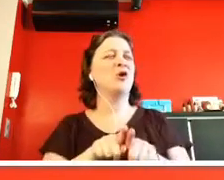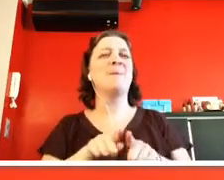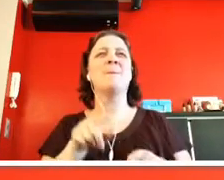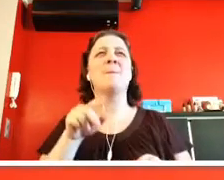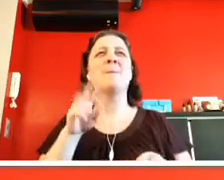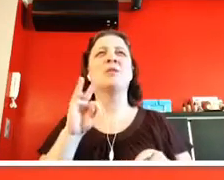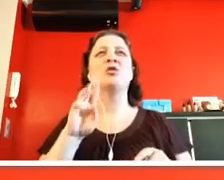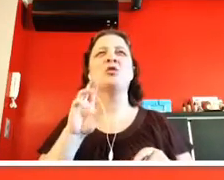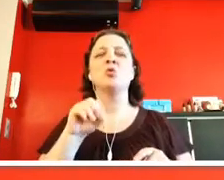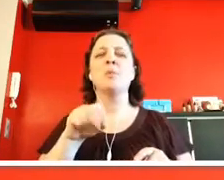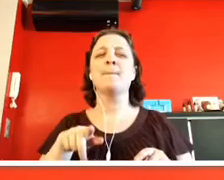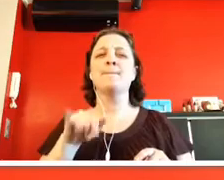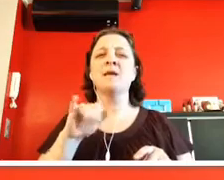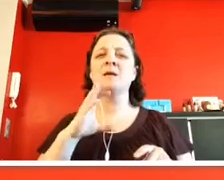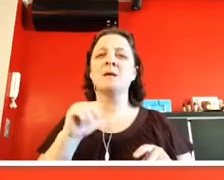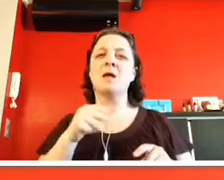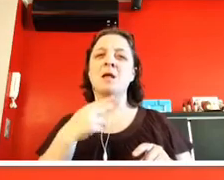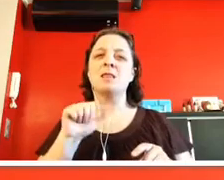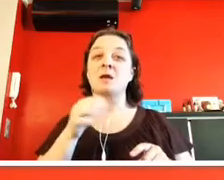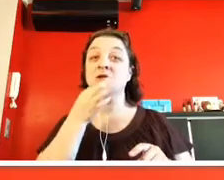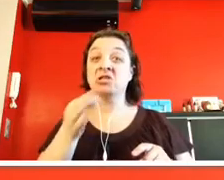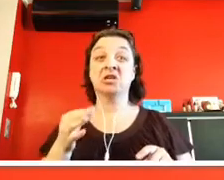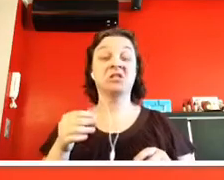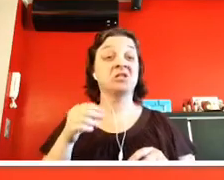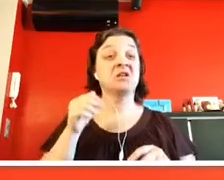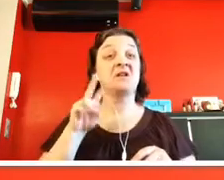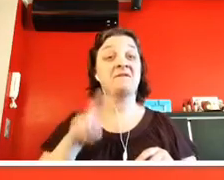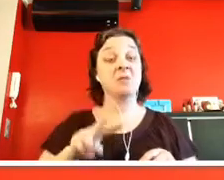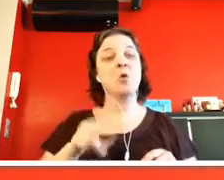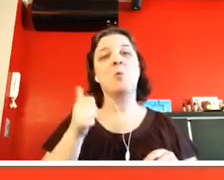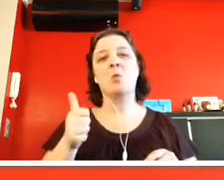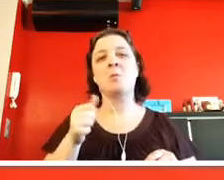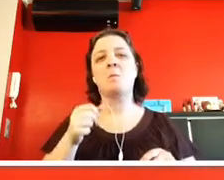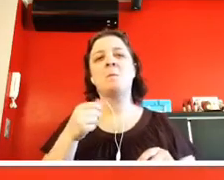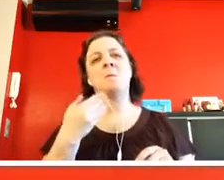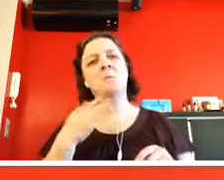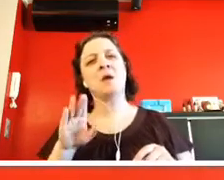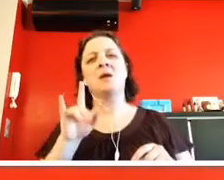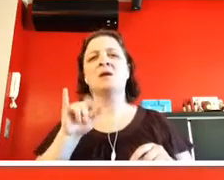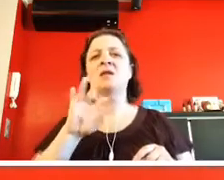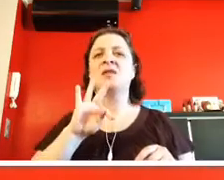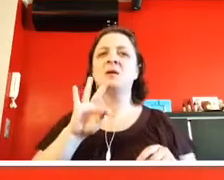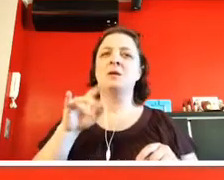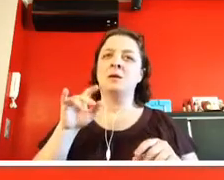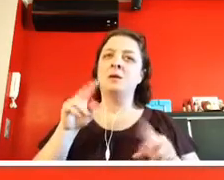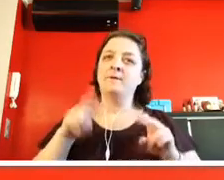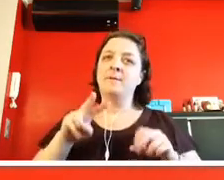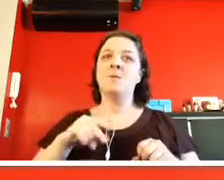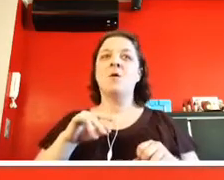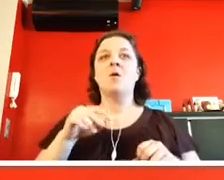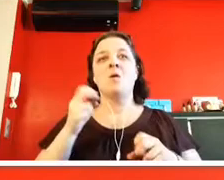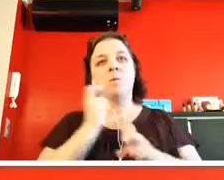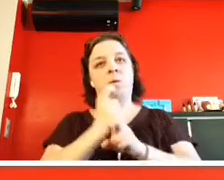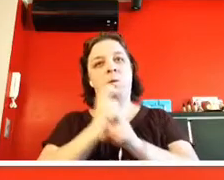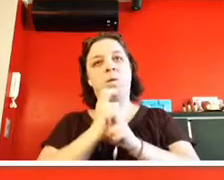vraiment un peu comme un Tropicana, je dirais. C'est vraiment délicieux. Mais le hit est quand même assez assez